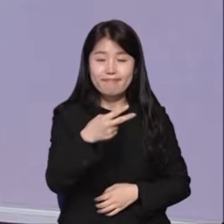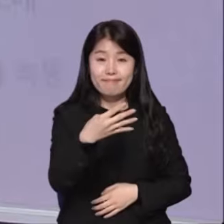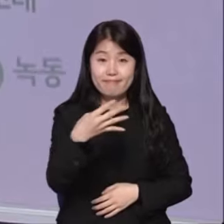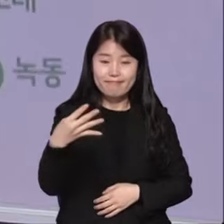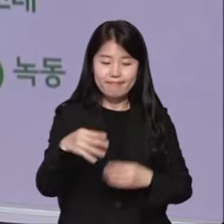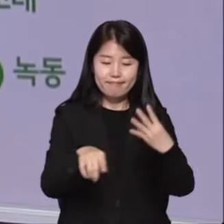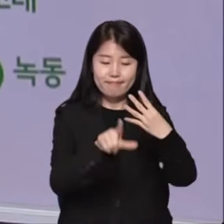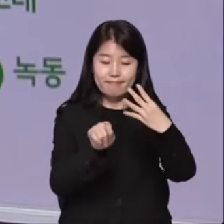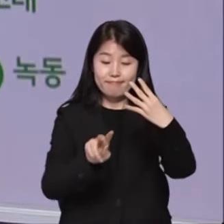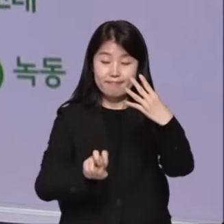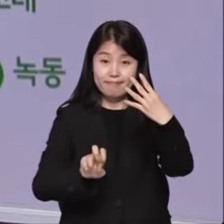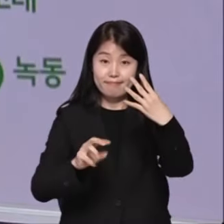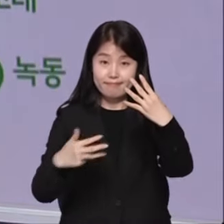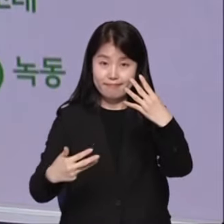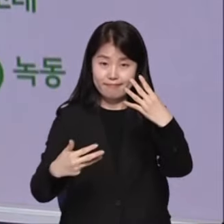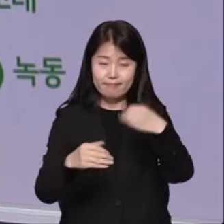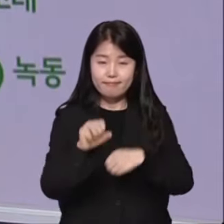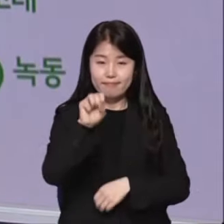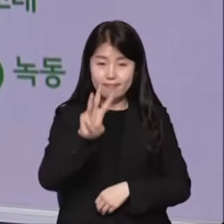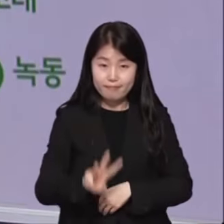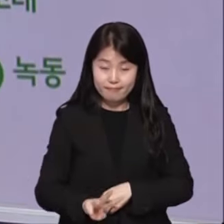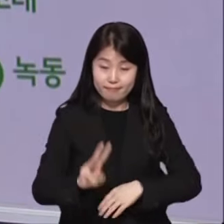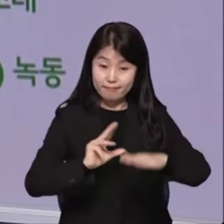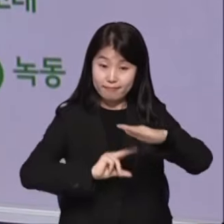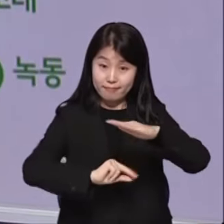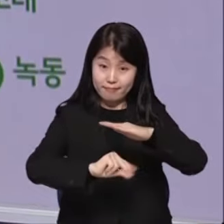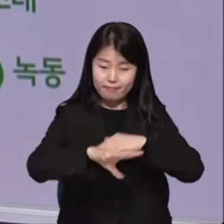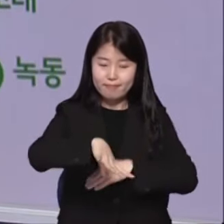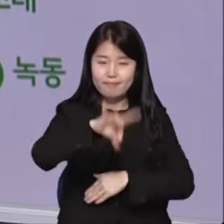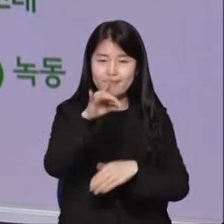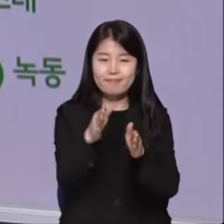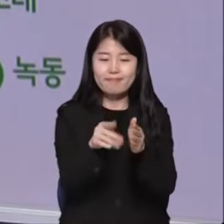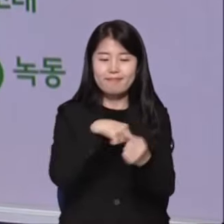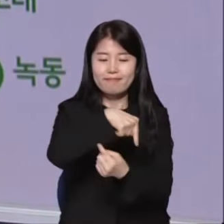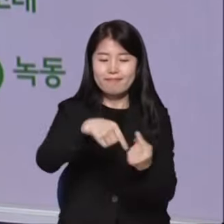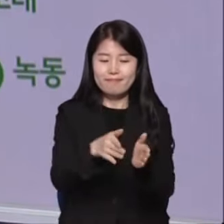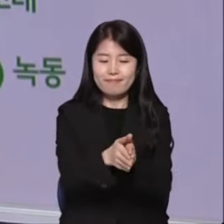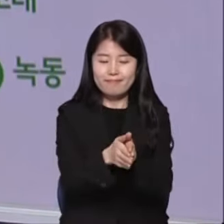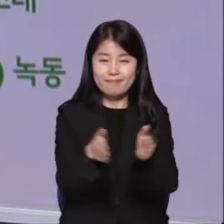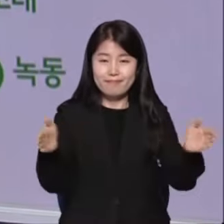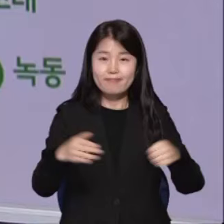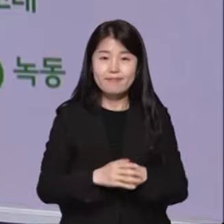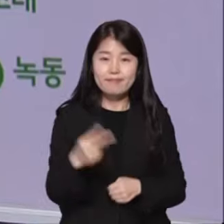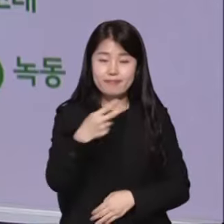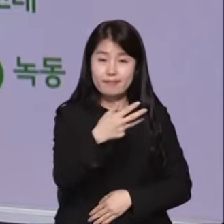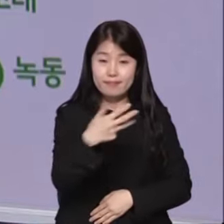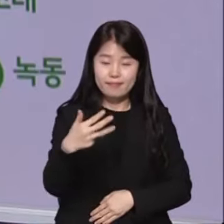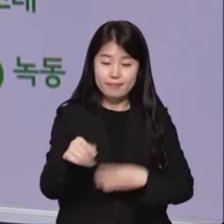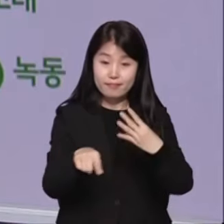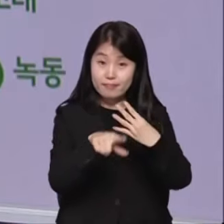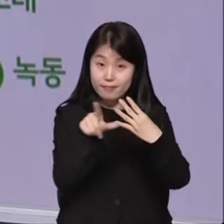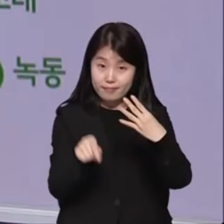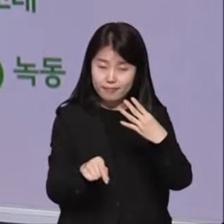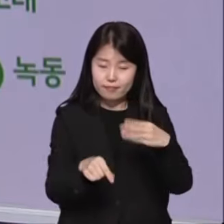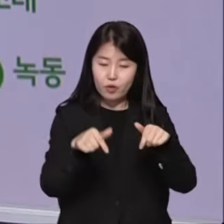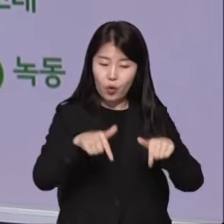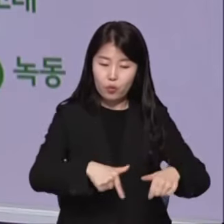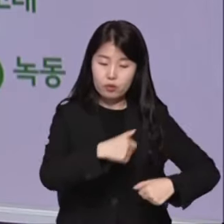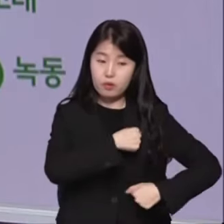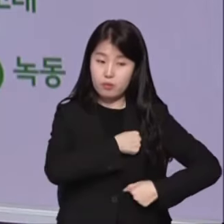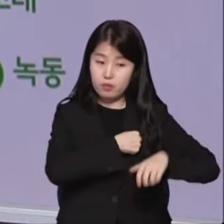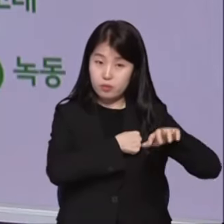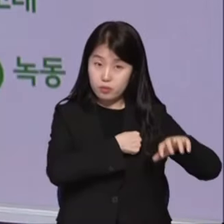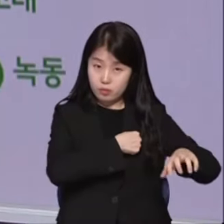2004년 4월 28일 광주 도시철도의 첫 운행이 시작됐습니다. 2008년 4월에는 서구